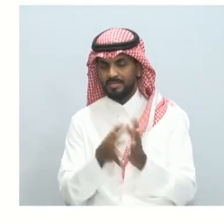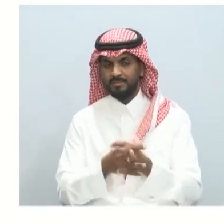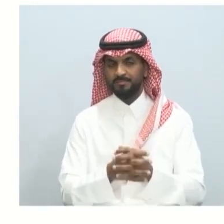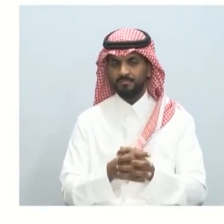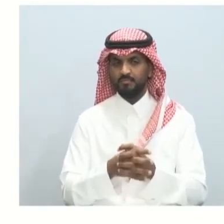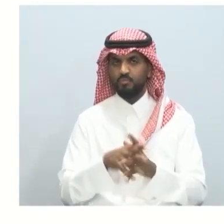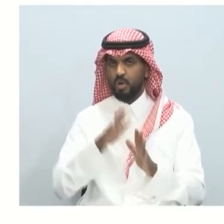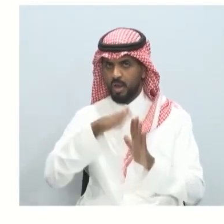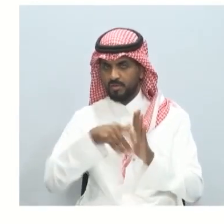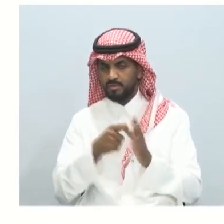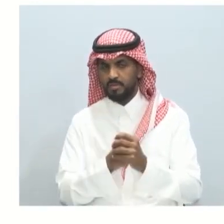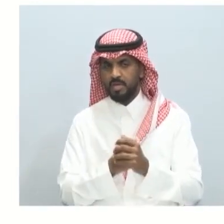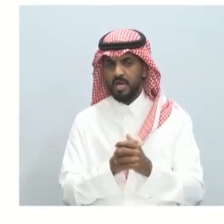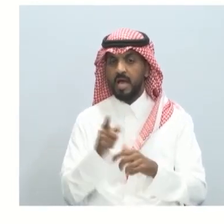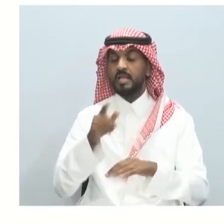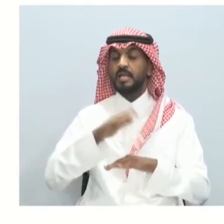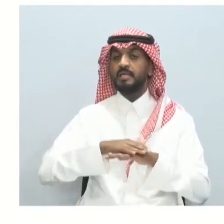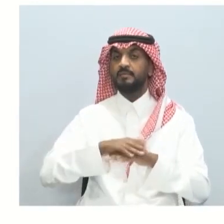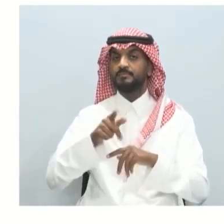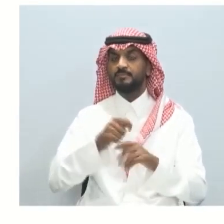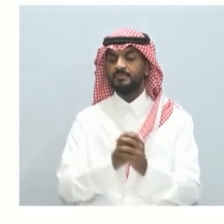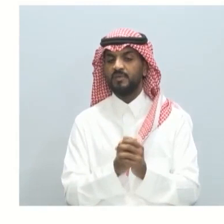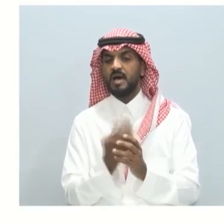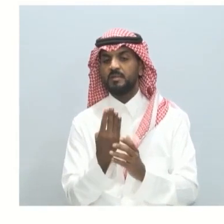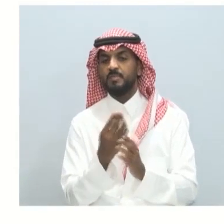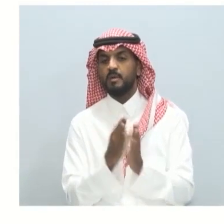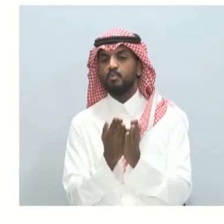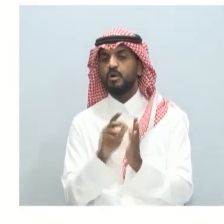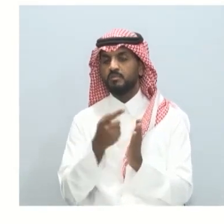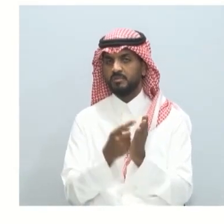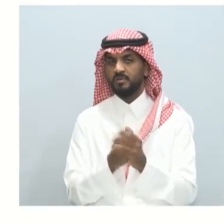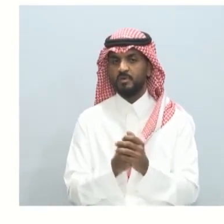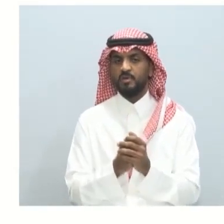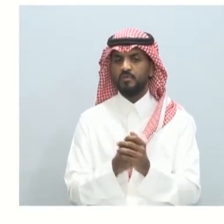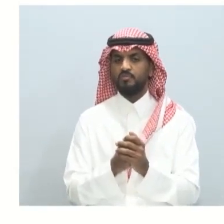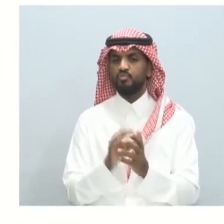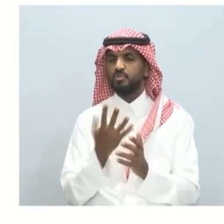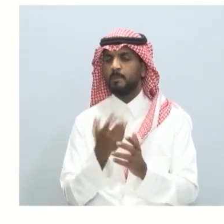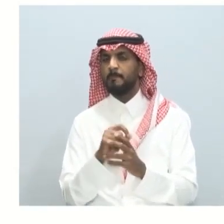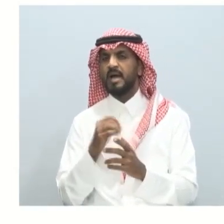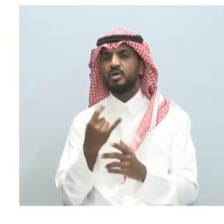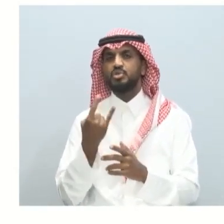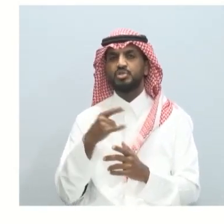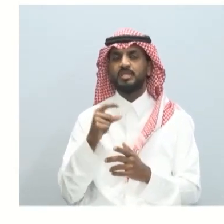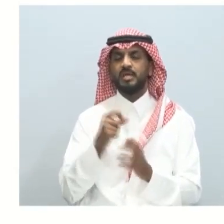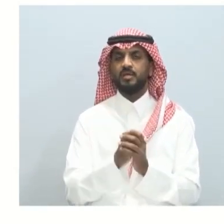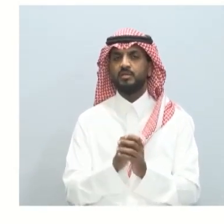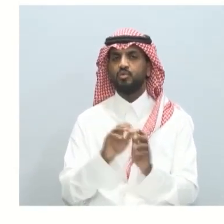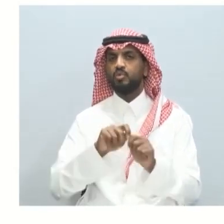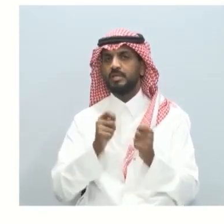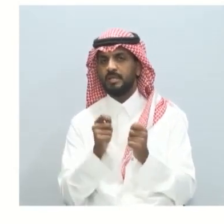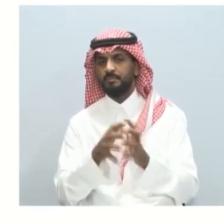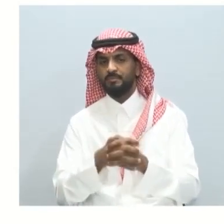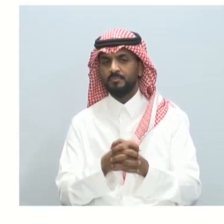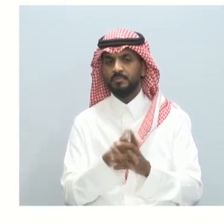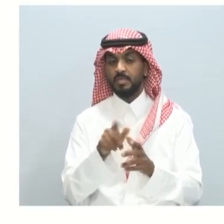الدراسيه والان عليك ان تتصفح اربعه مقررات على الاقل في حدود ع دقائق لكل مقرر